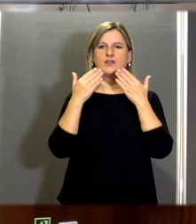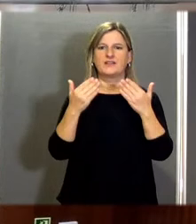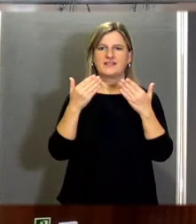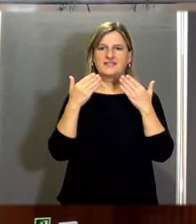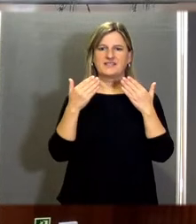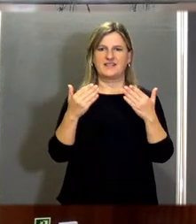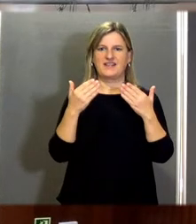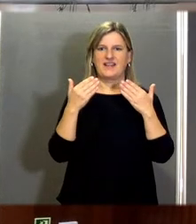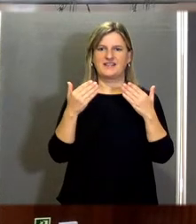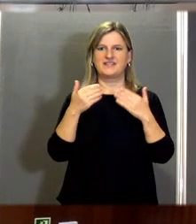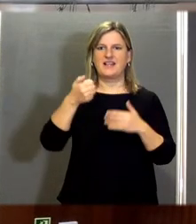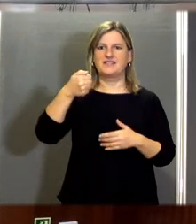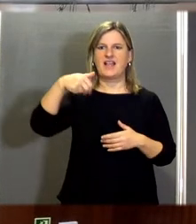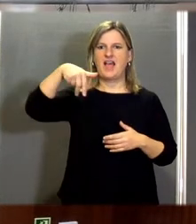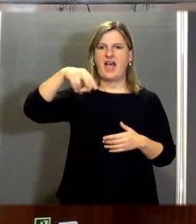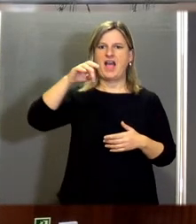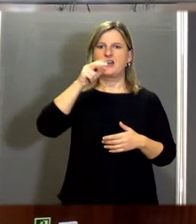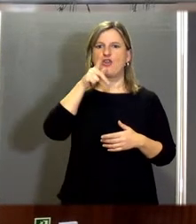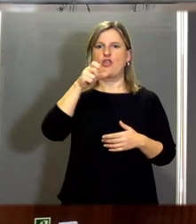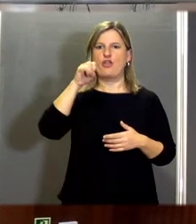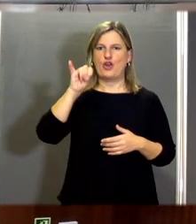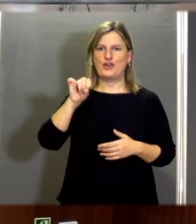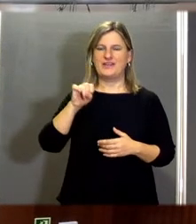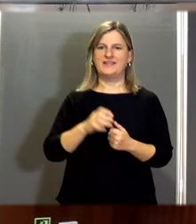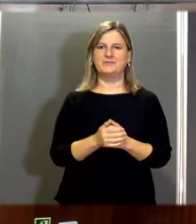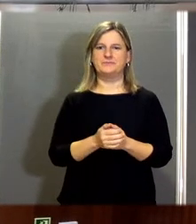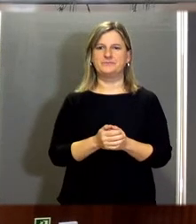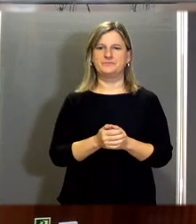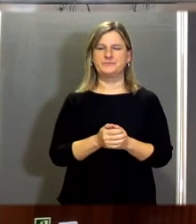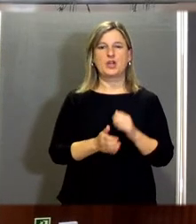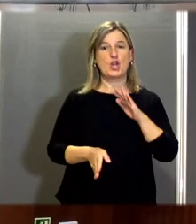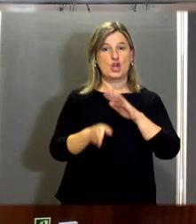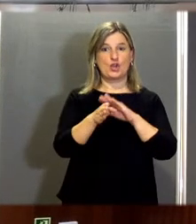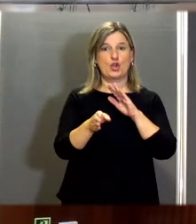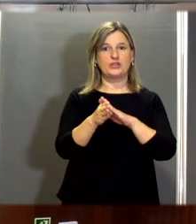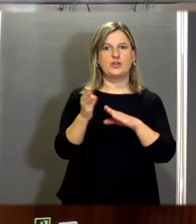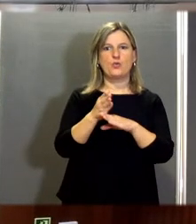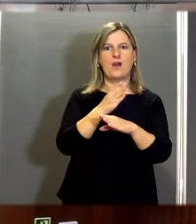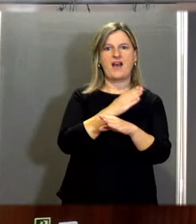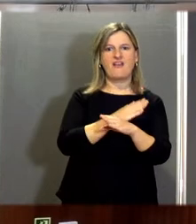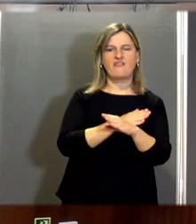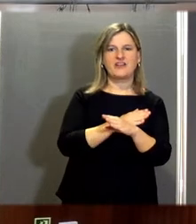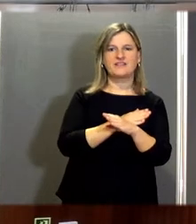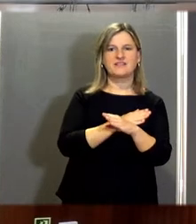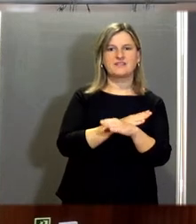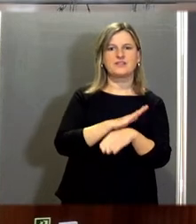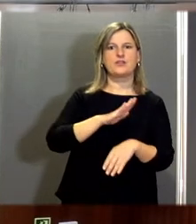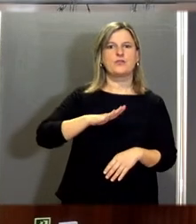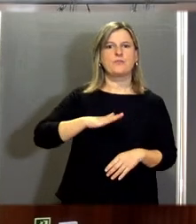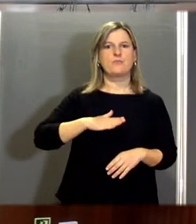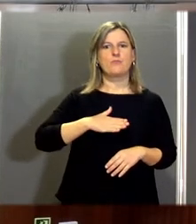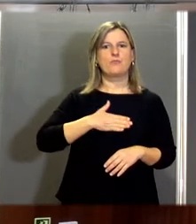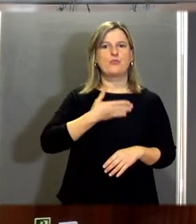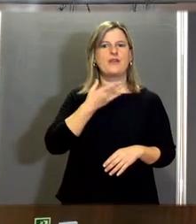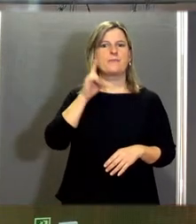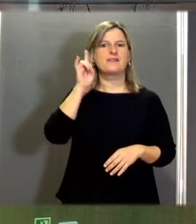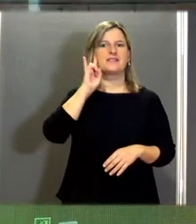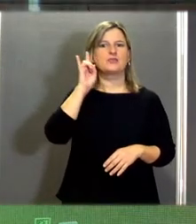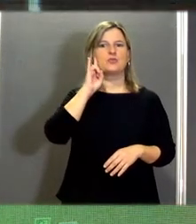Moltes gràcies, Anthony. A veure, abans de continuar, podem sentir què ens deien